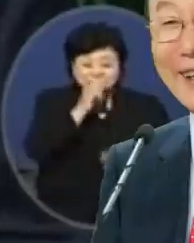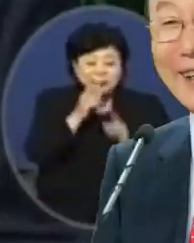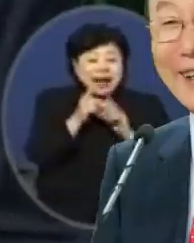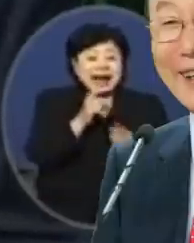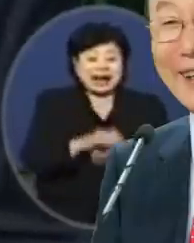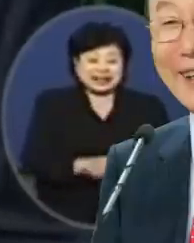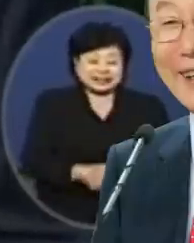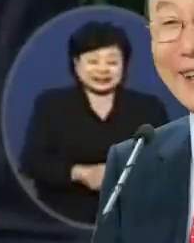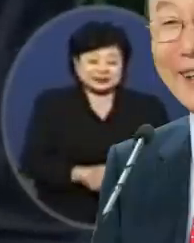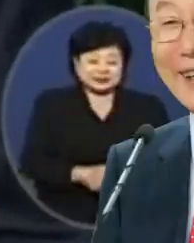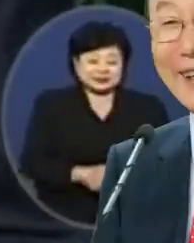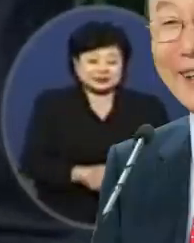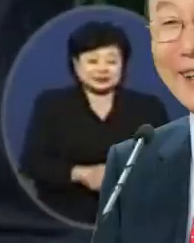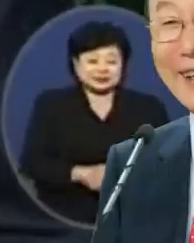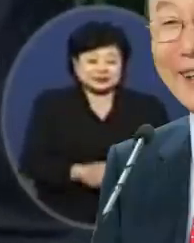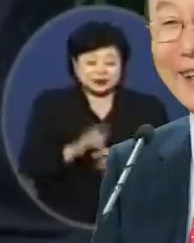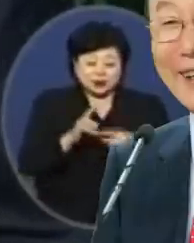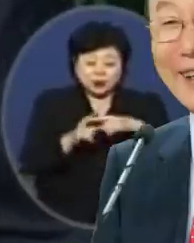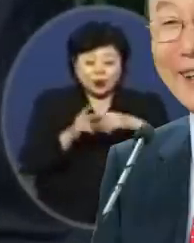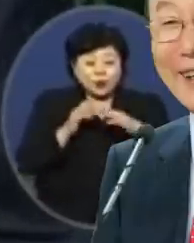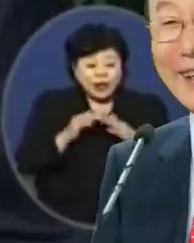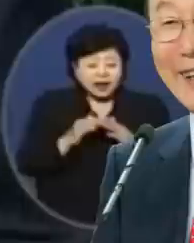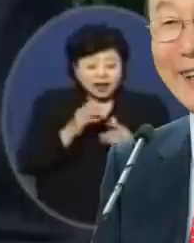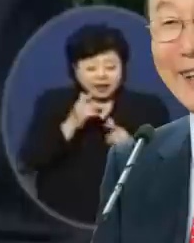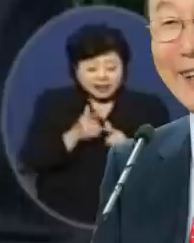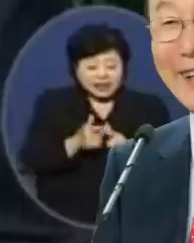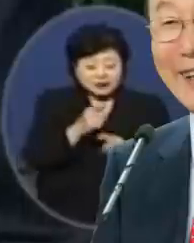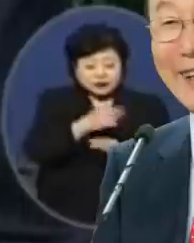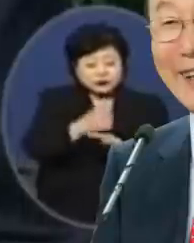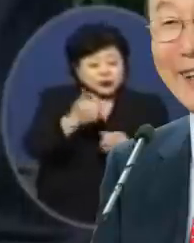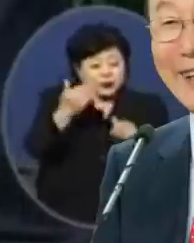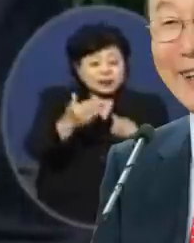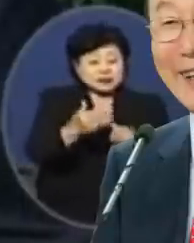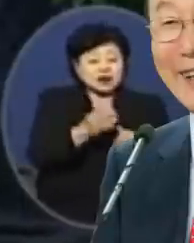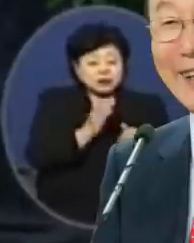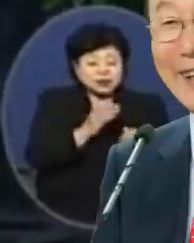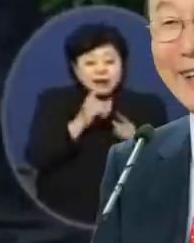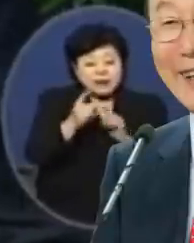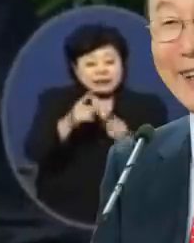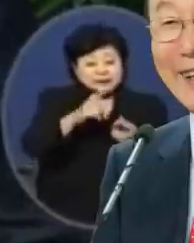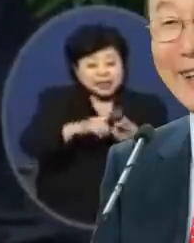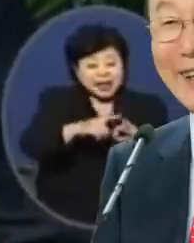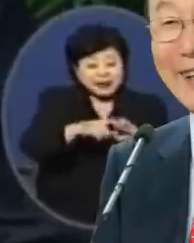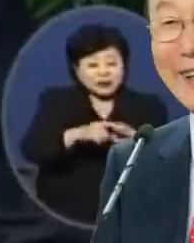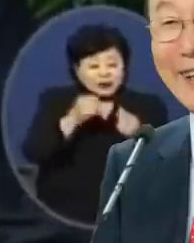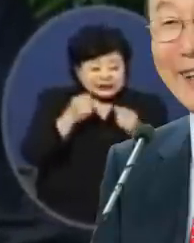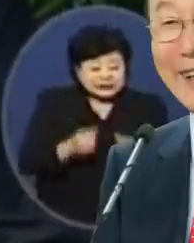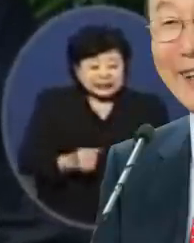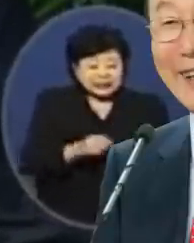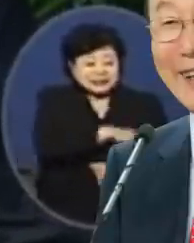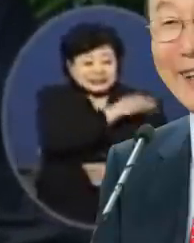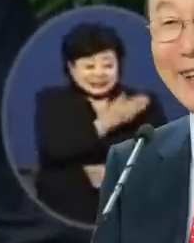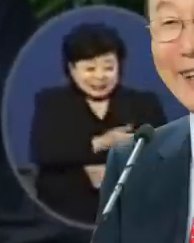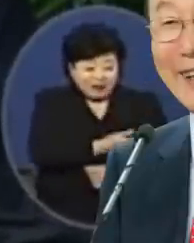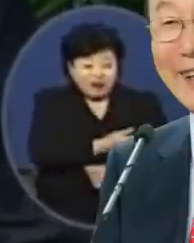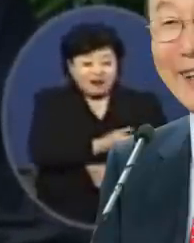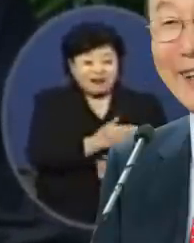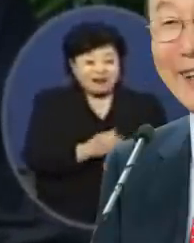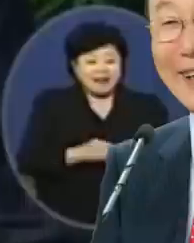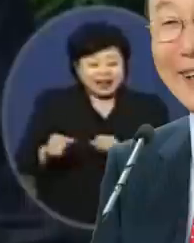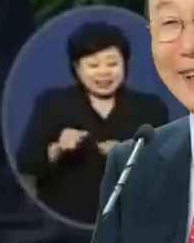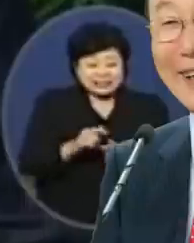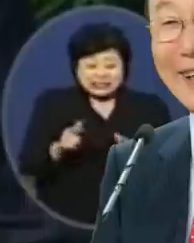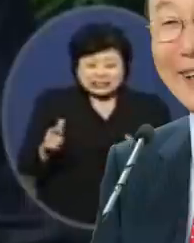말입니다. 오늘 우리 교회가 예수 그리스도께서 우리에게 부탁하신 말씀대로 살아계신 능력을